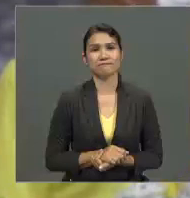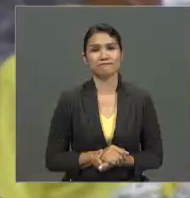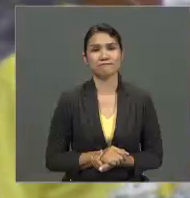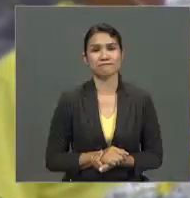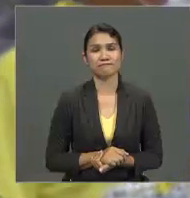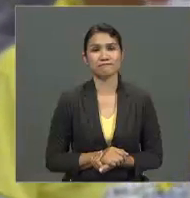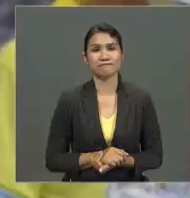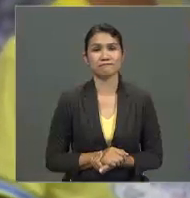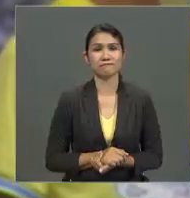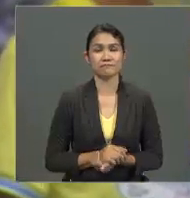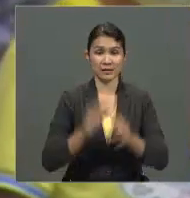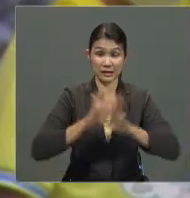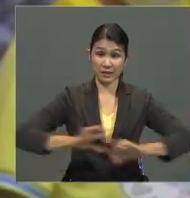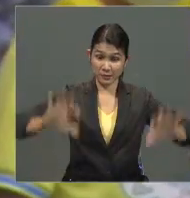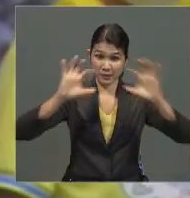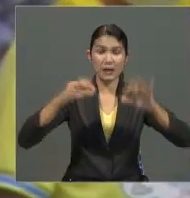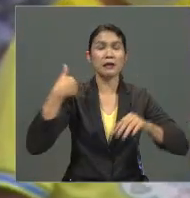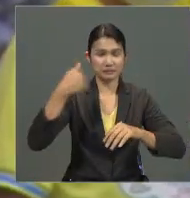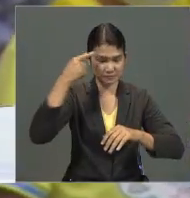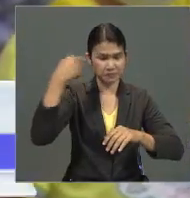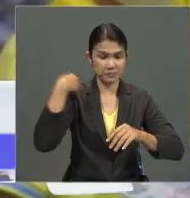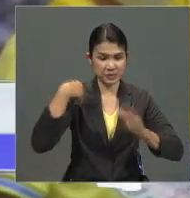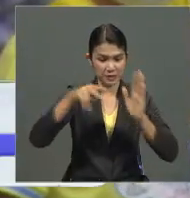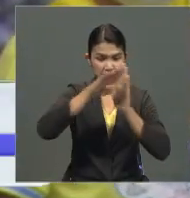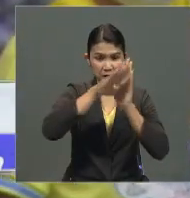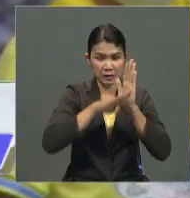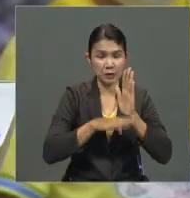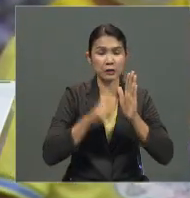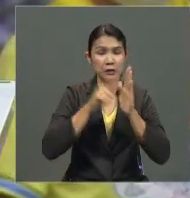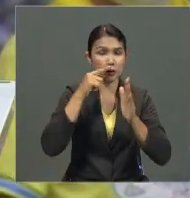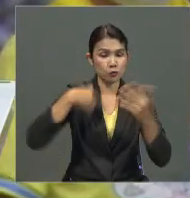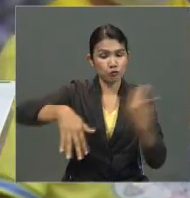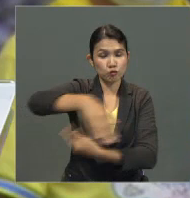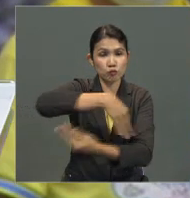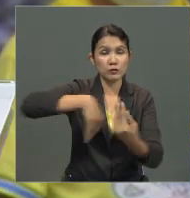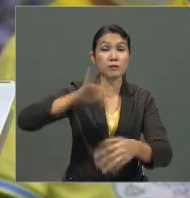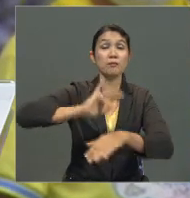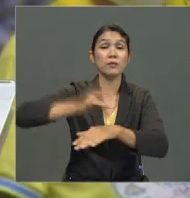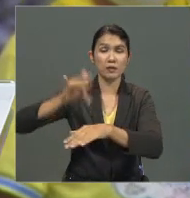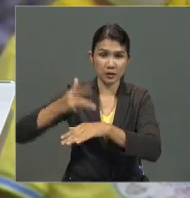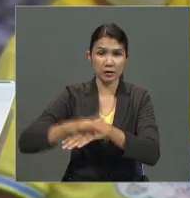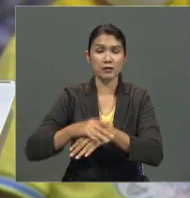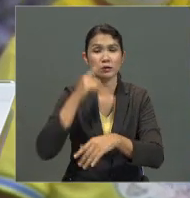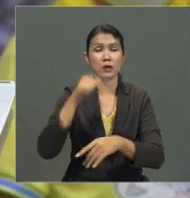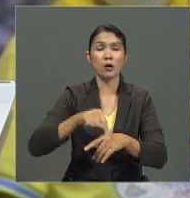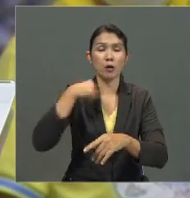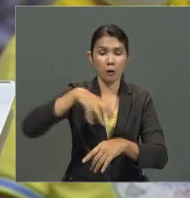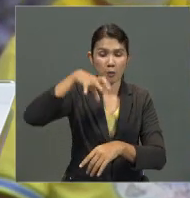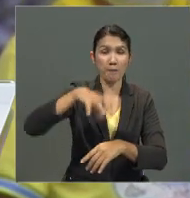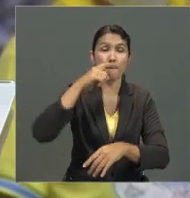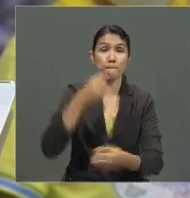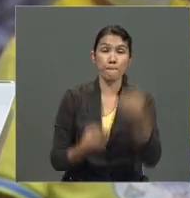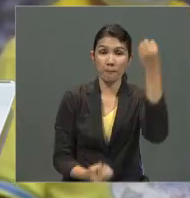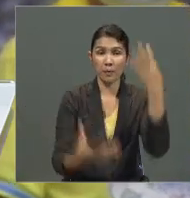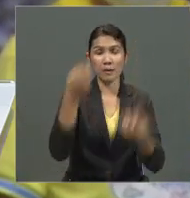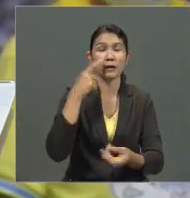รัฐบาลที่ได้น้อมนำแนวพระราชดำริในการอนุรักษ์ทรัพยากรธรรมชาติโดยเฉพาะทรัพยากรป่าไม้มาใช้เป็นแนว